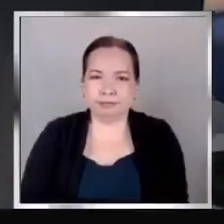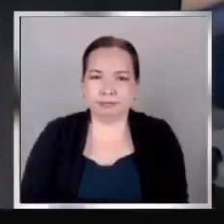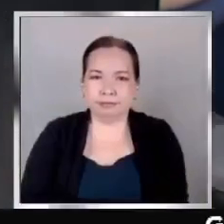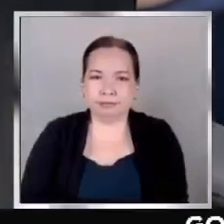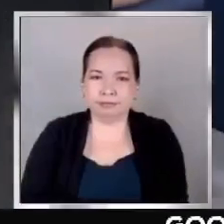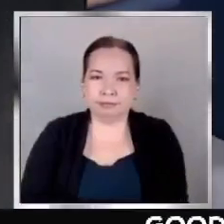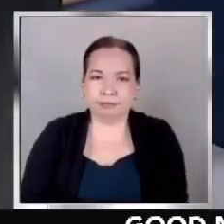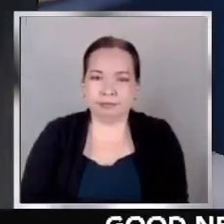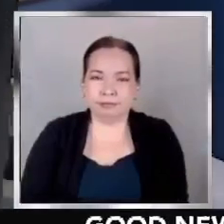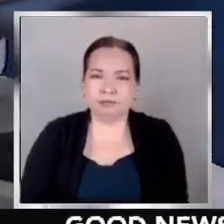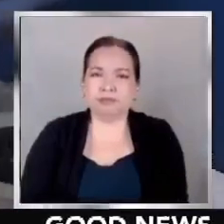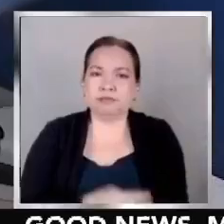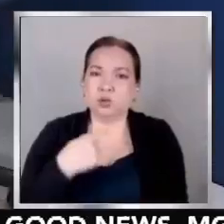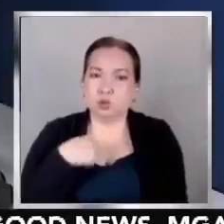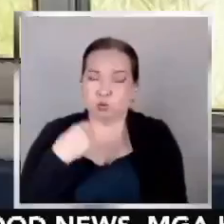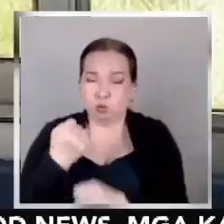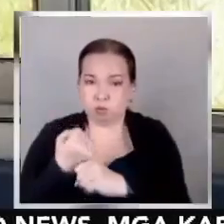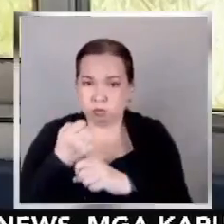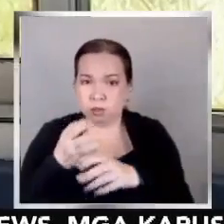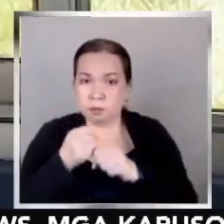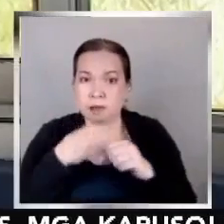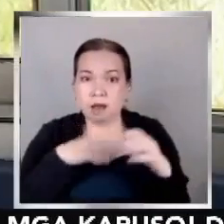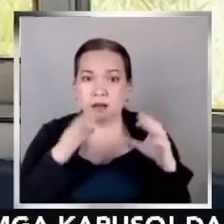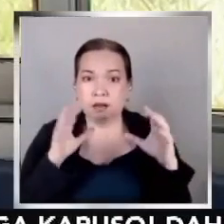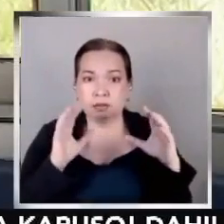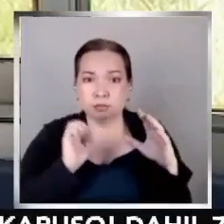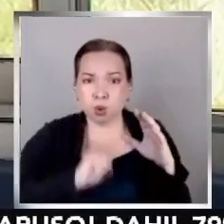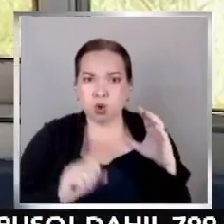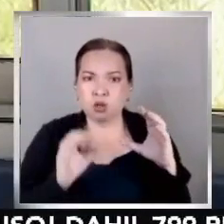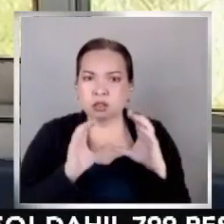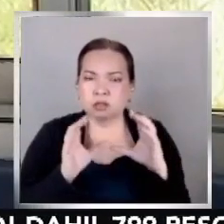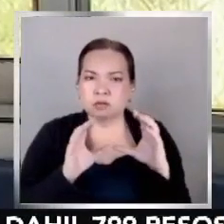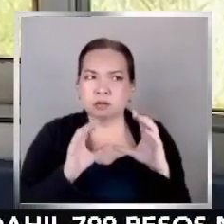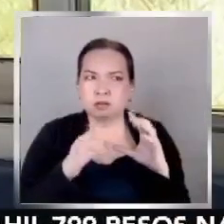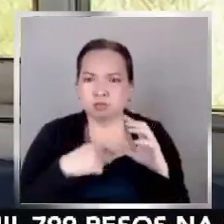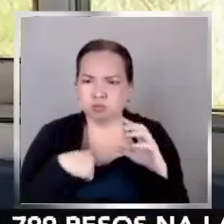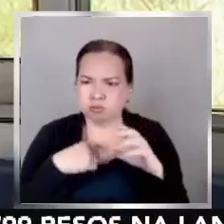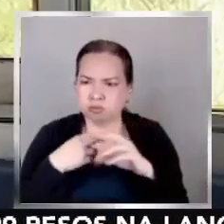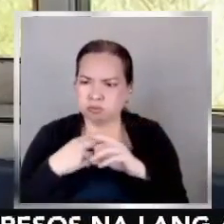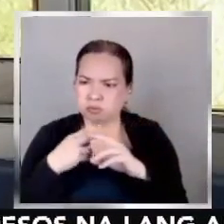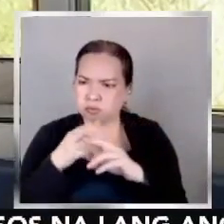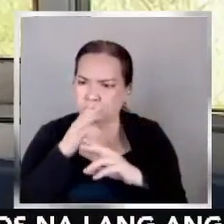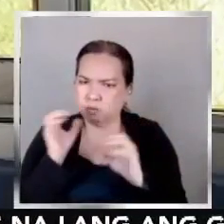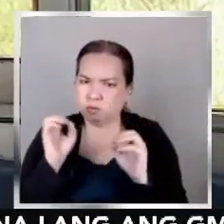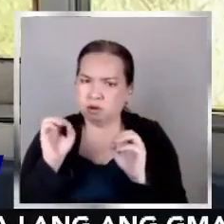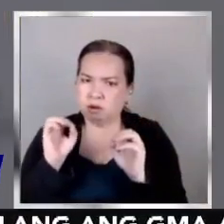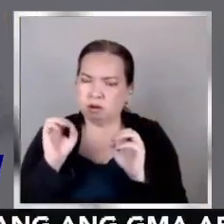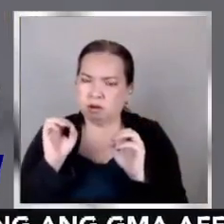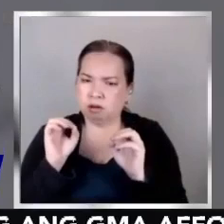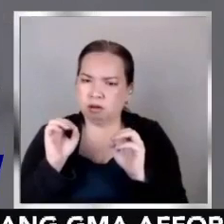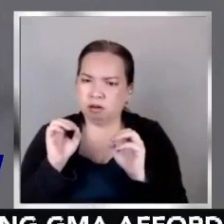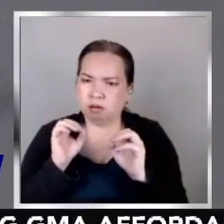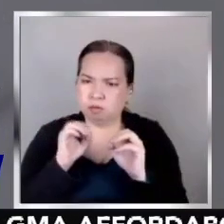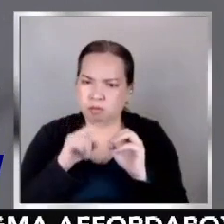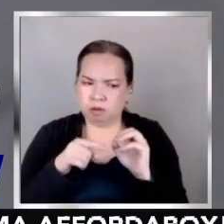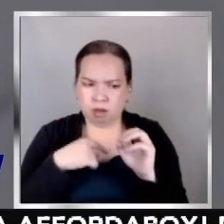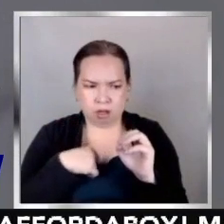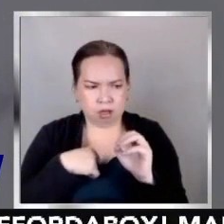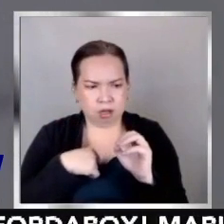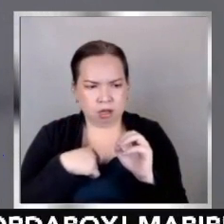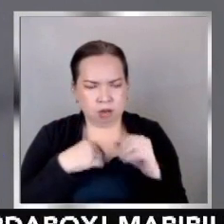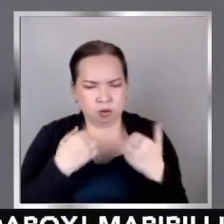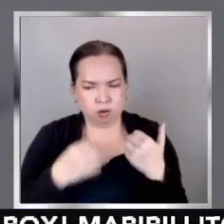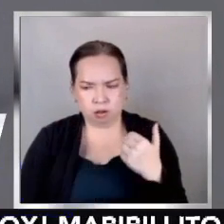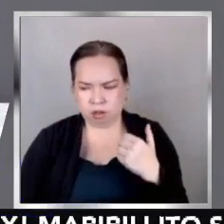Nang kumuha ako ng birth certificate ko, doon po ako parang nagtanong sa sarili ko bakit wala ang pangalan ng nanay ko. Gayong ako na may legal na anak. May pangalan ng tatay